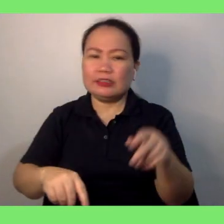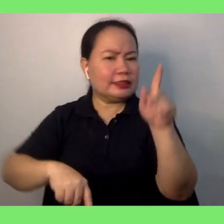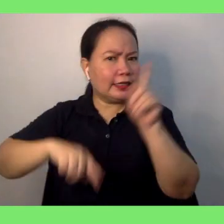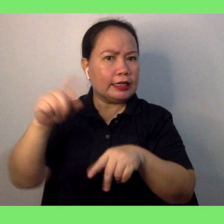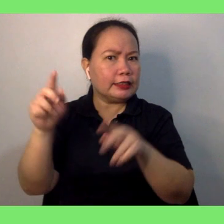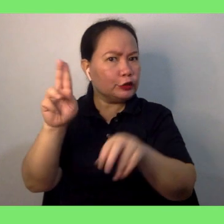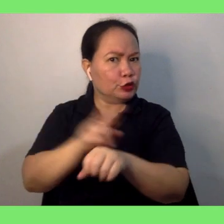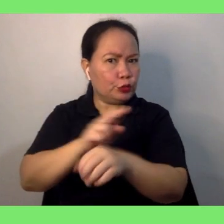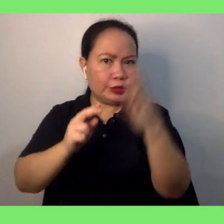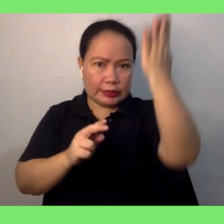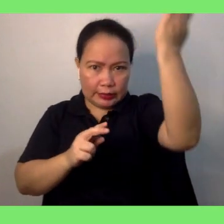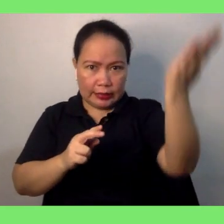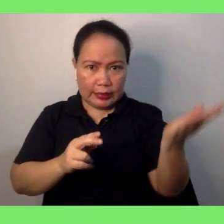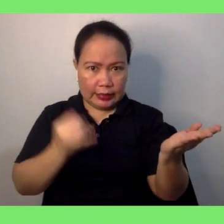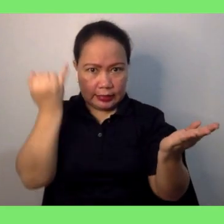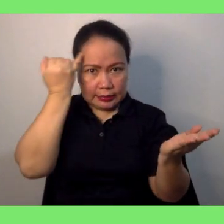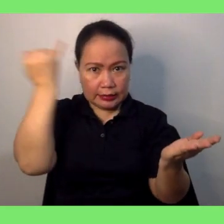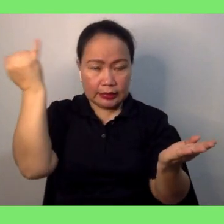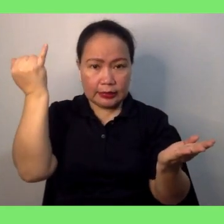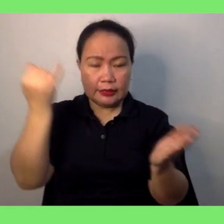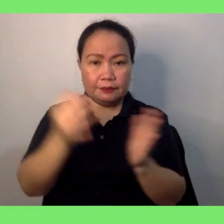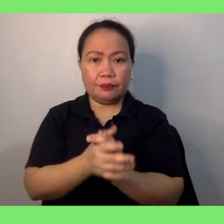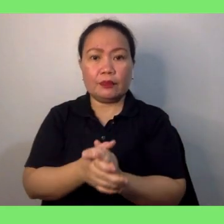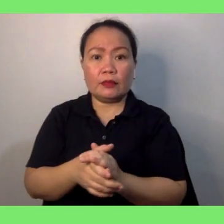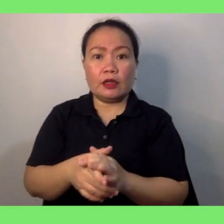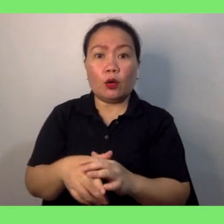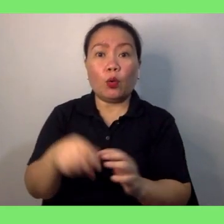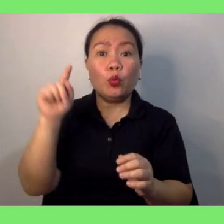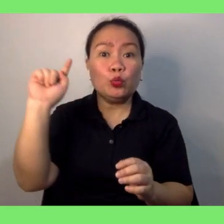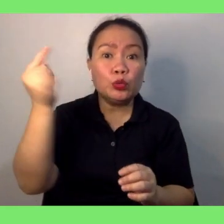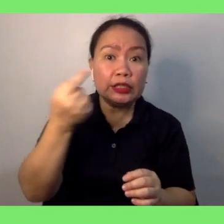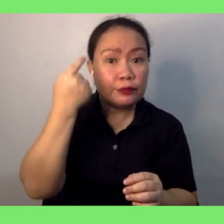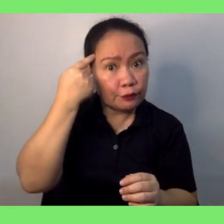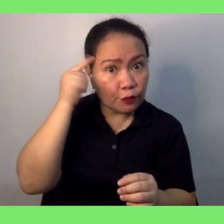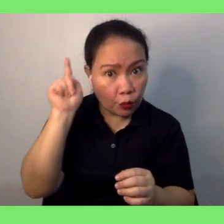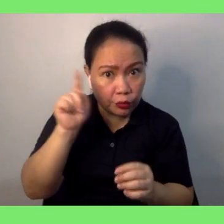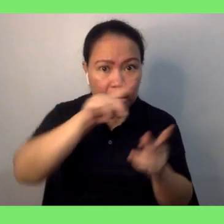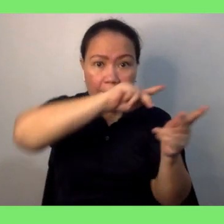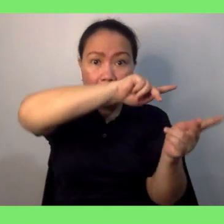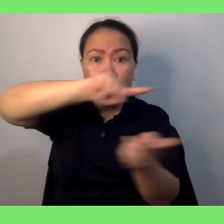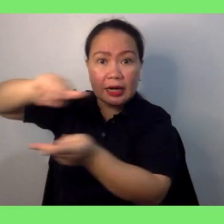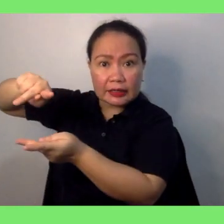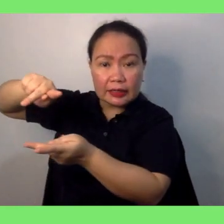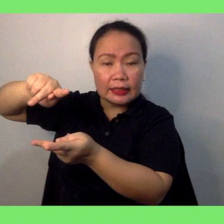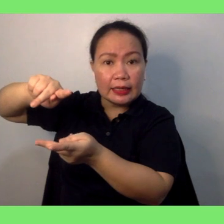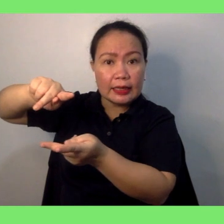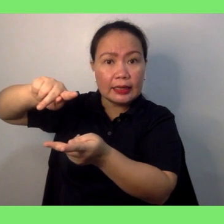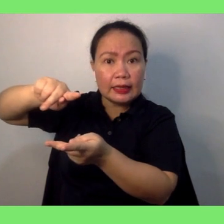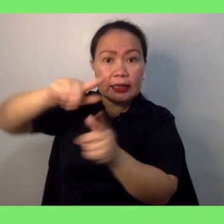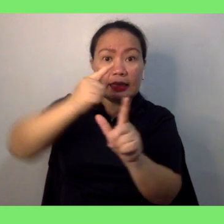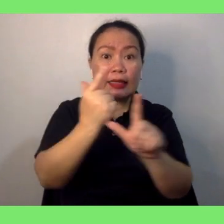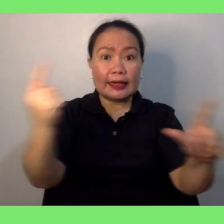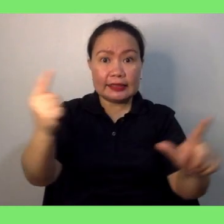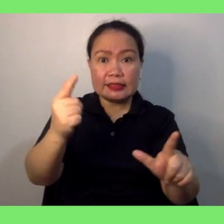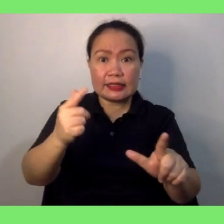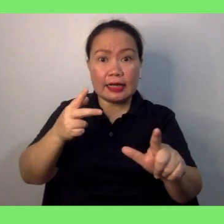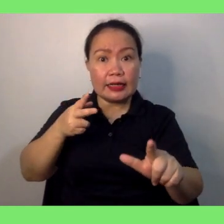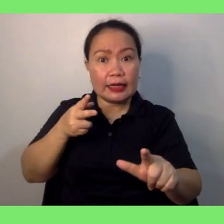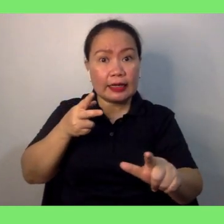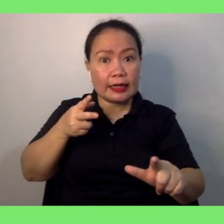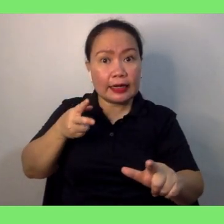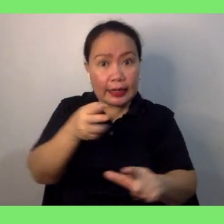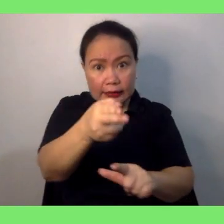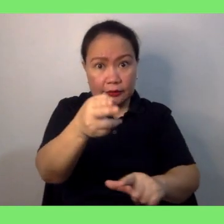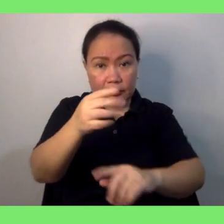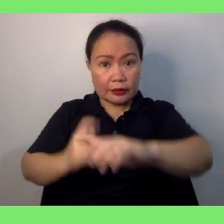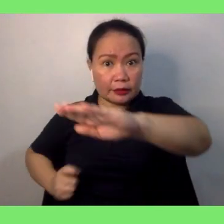to pwedeng gamitin. Okay? So, kapag parallel lines siya, tatandaan na ang corresponding angles on automatic congruent.